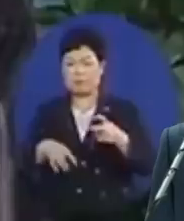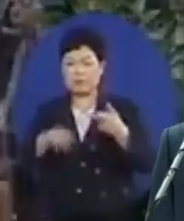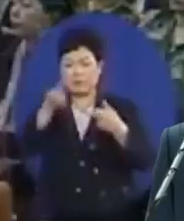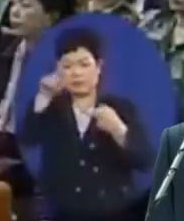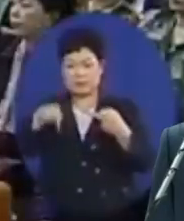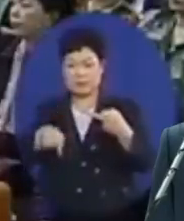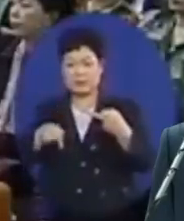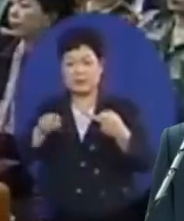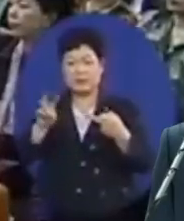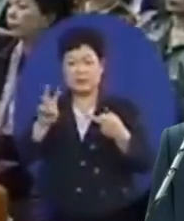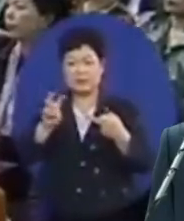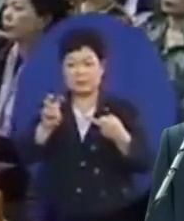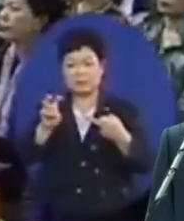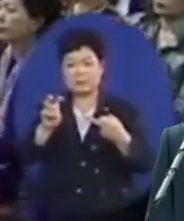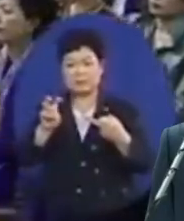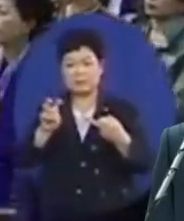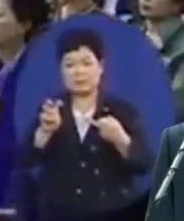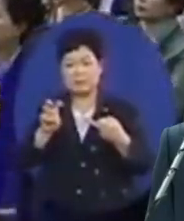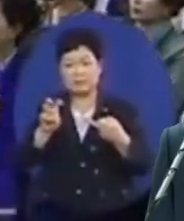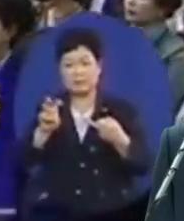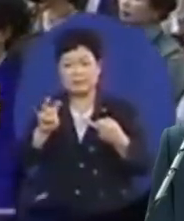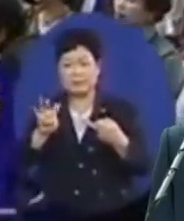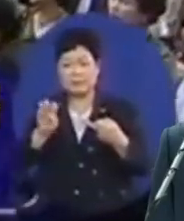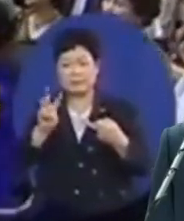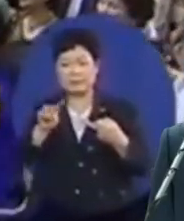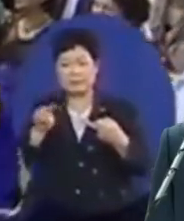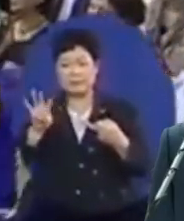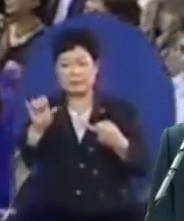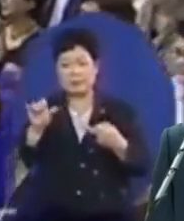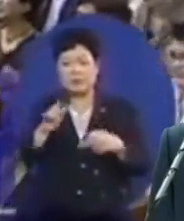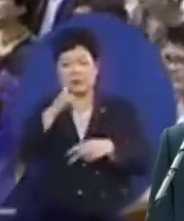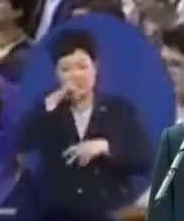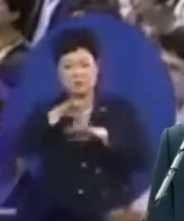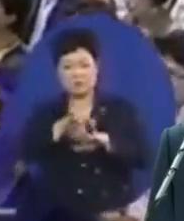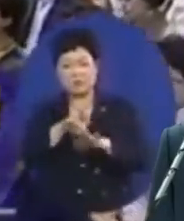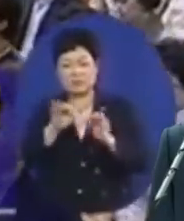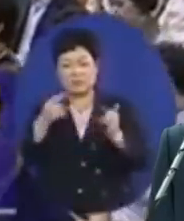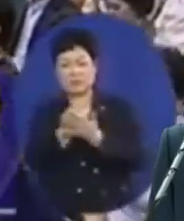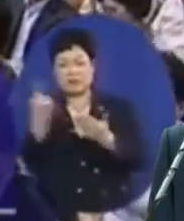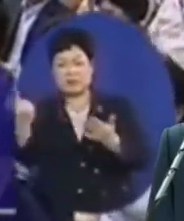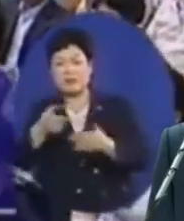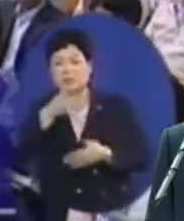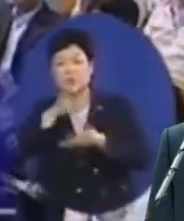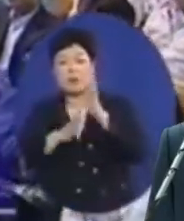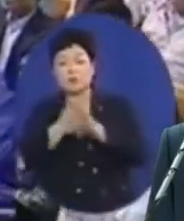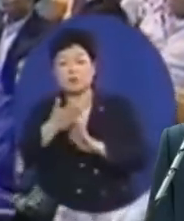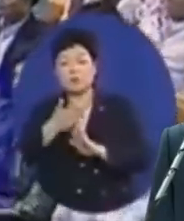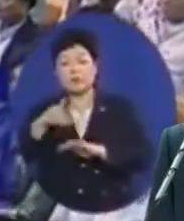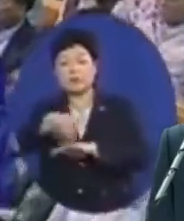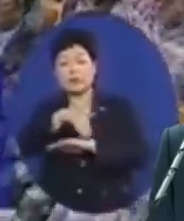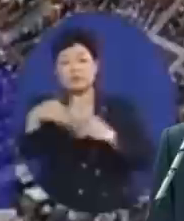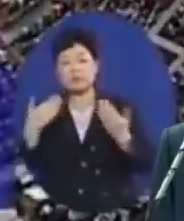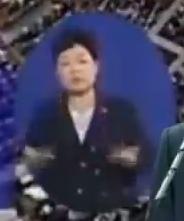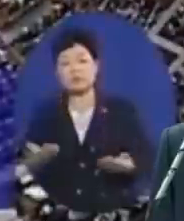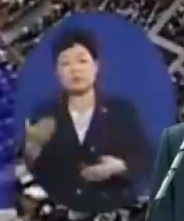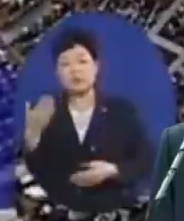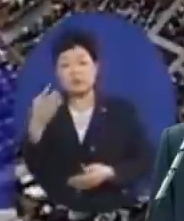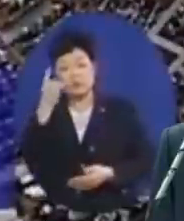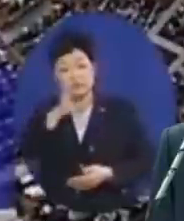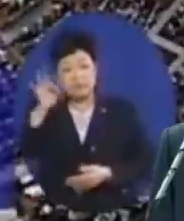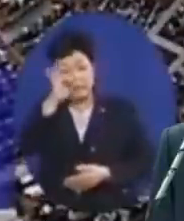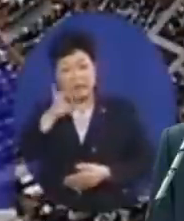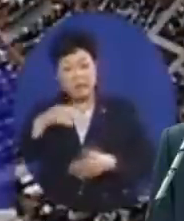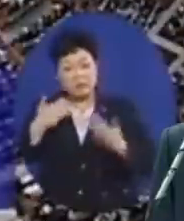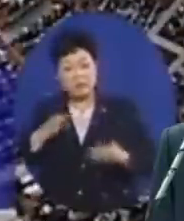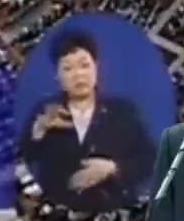43절로 45절 더러운 귀신이 사람에게서 나갔을 때 물 없는 곳으로 다니며 쉬기를 구하되 쉴 곳을 얻지 못하고 이르되